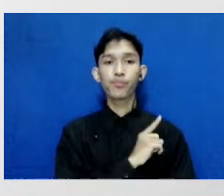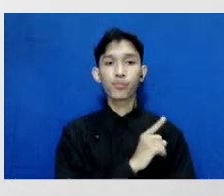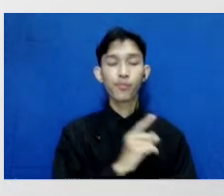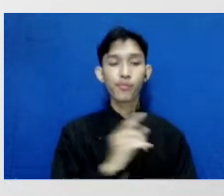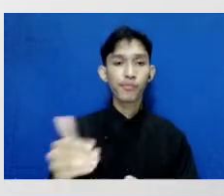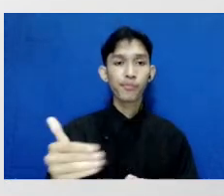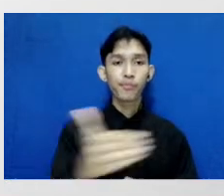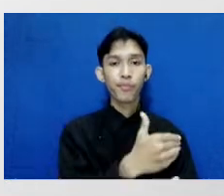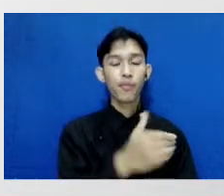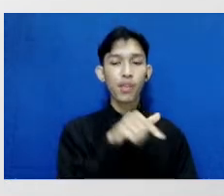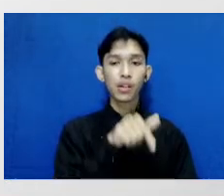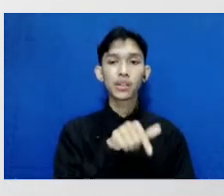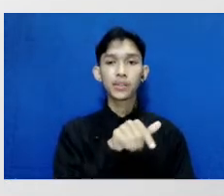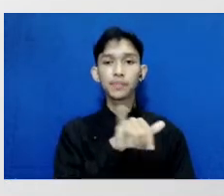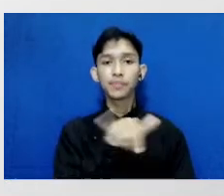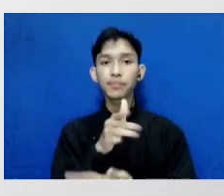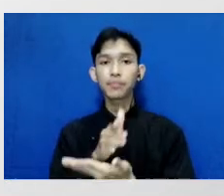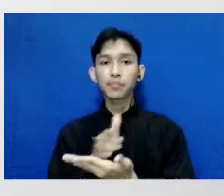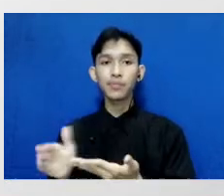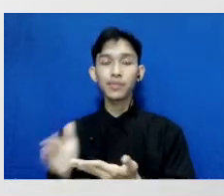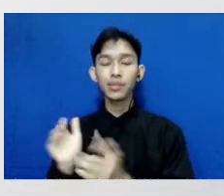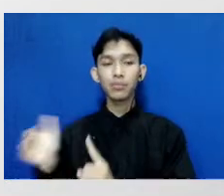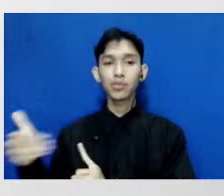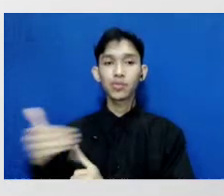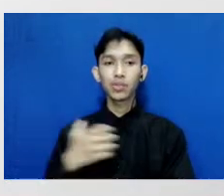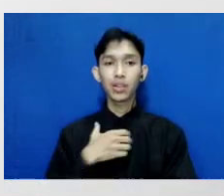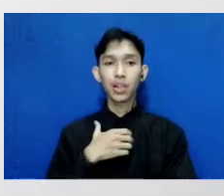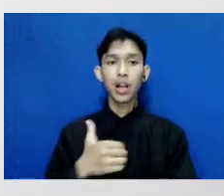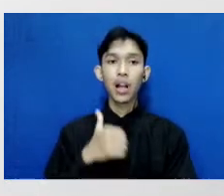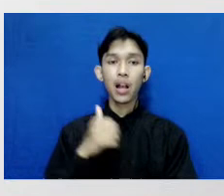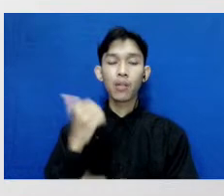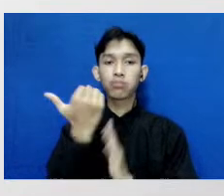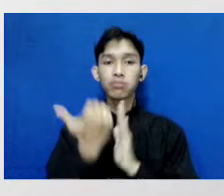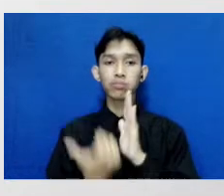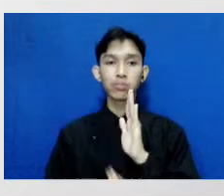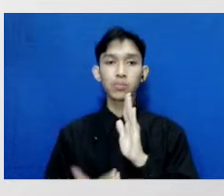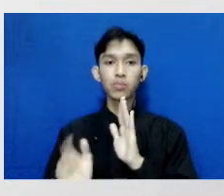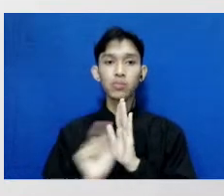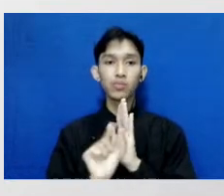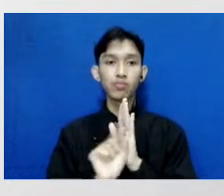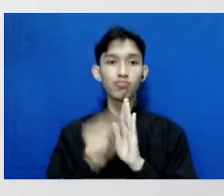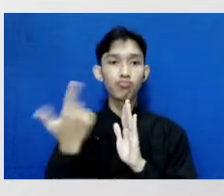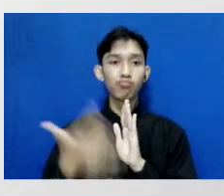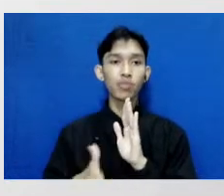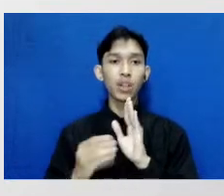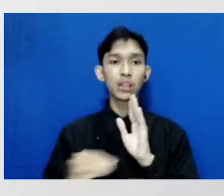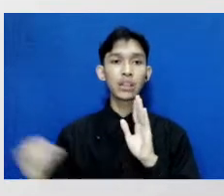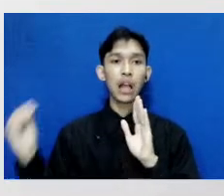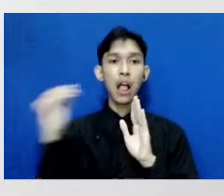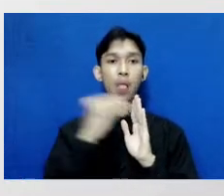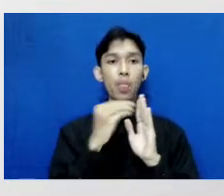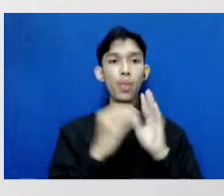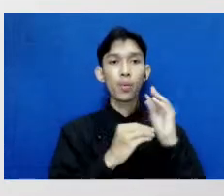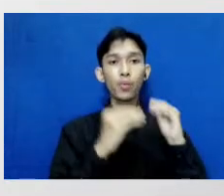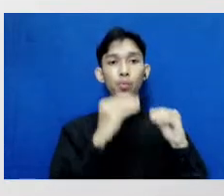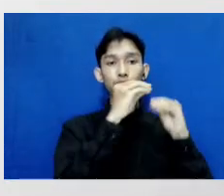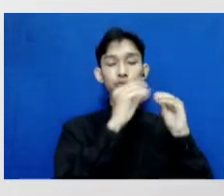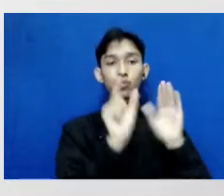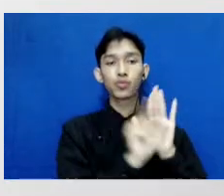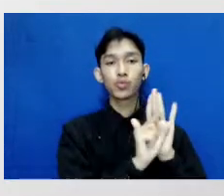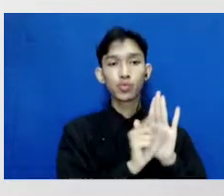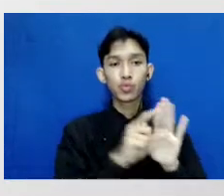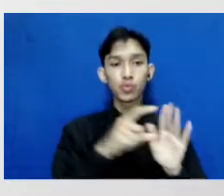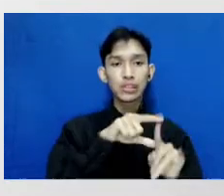merupakan bagian dari perlindungan hak-hak konstitusional yang sudah diatur di dalam Undang-Undang Dasar 1945,